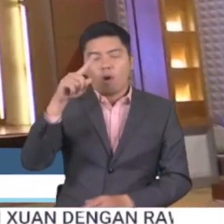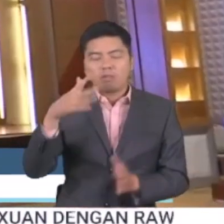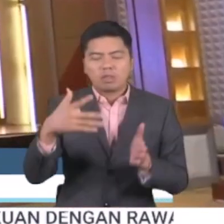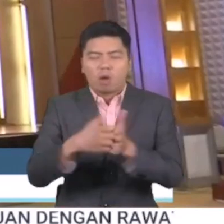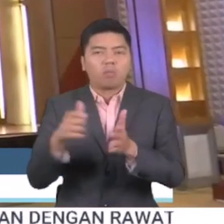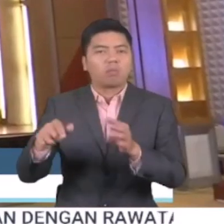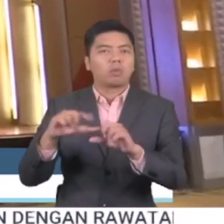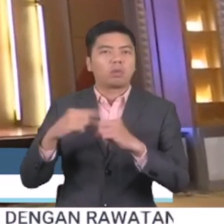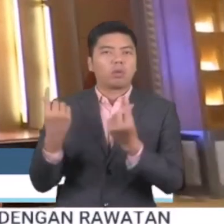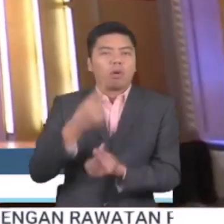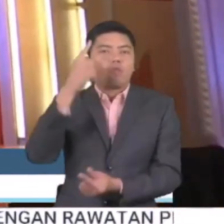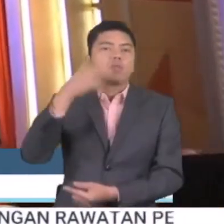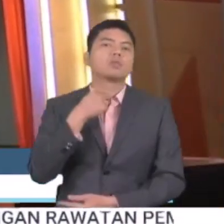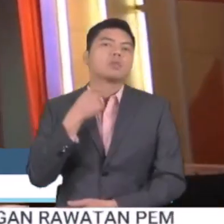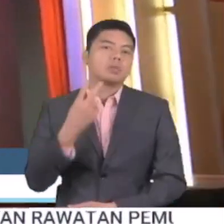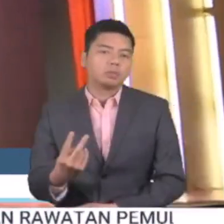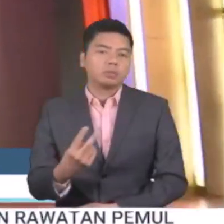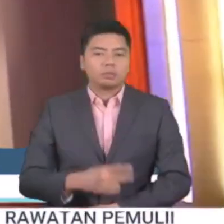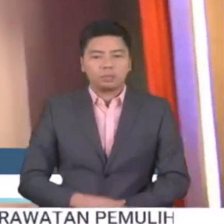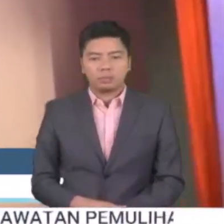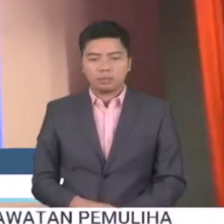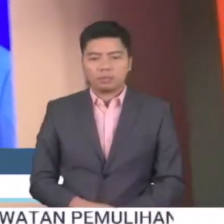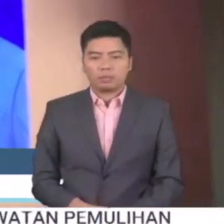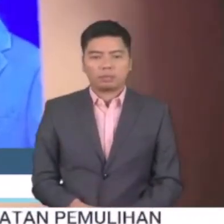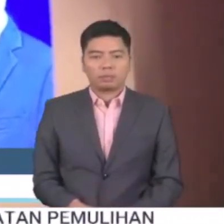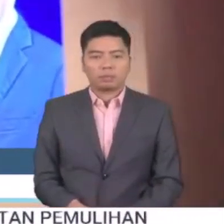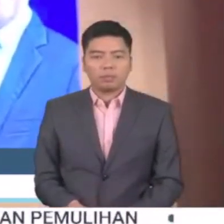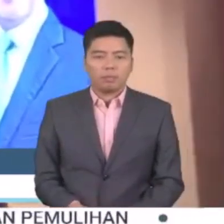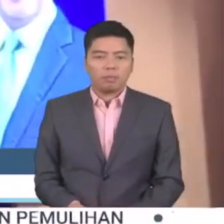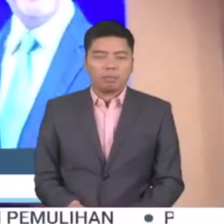mengekang golongan itu untuk bersuara.